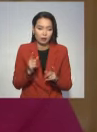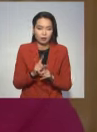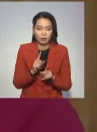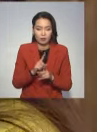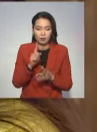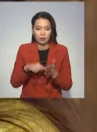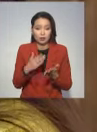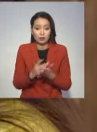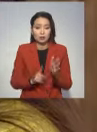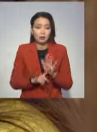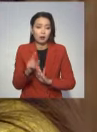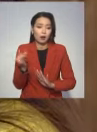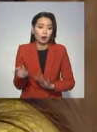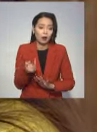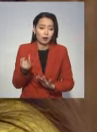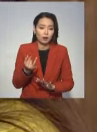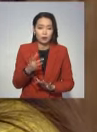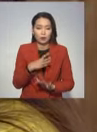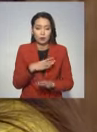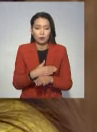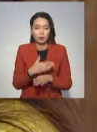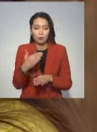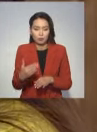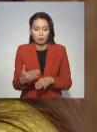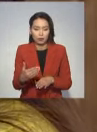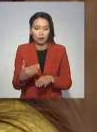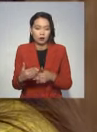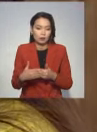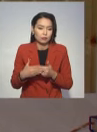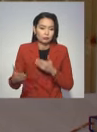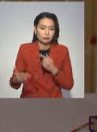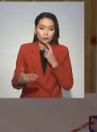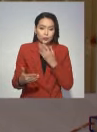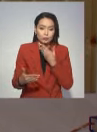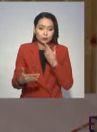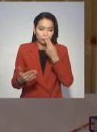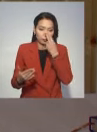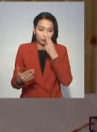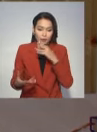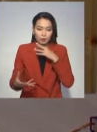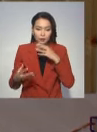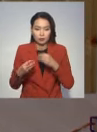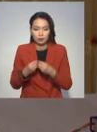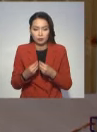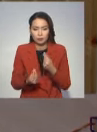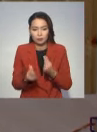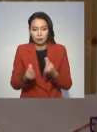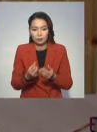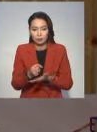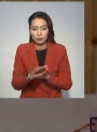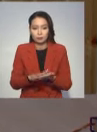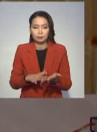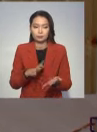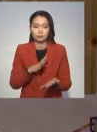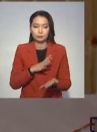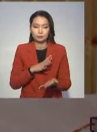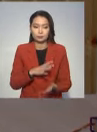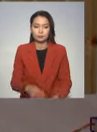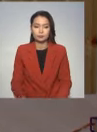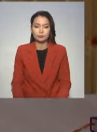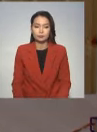Алғашында қызық үшін басталған ойын кейінірек айықпас дертке айналды дейді. Спортан бастап. Досымыз екеміз